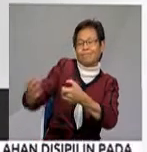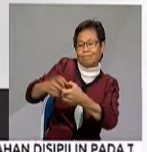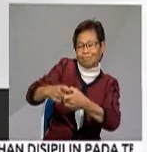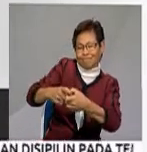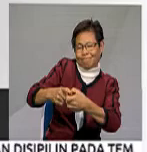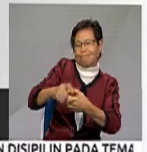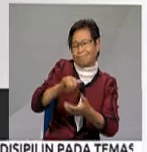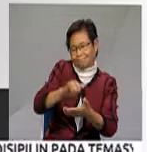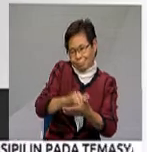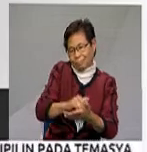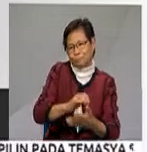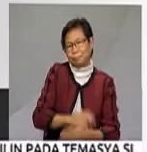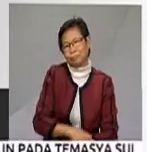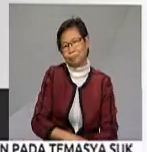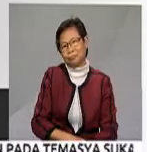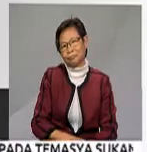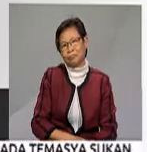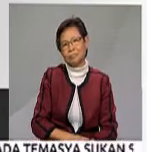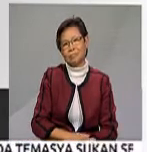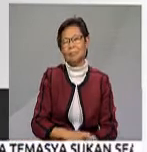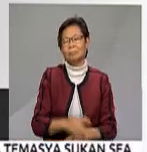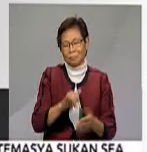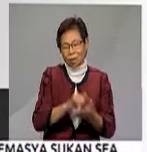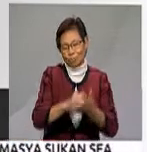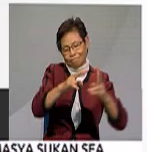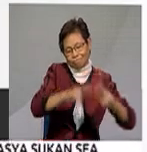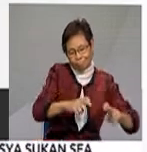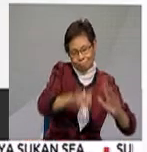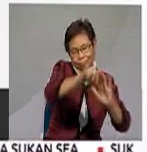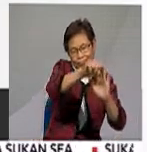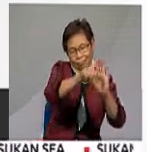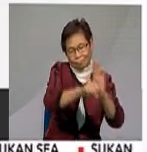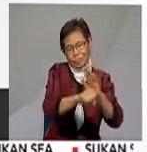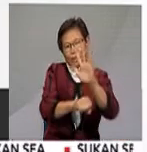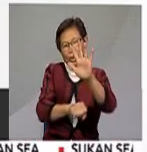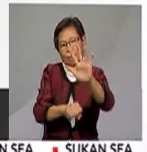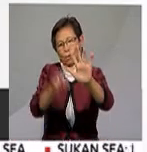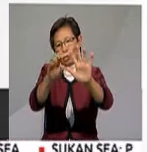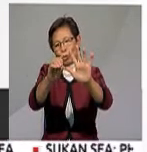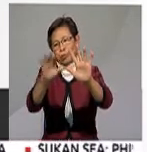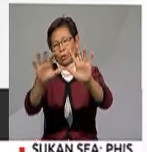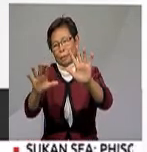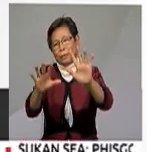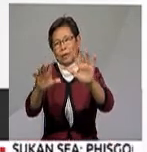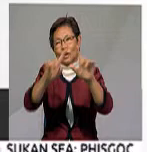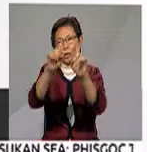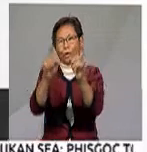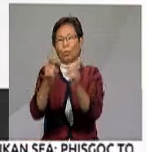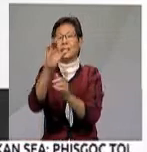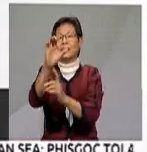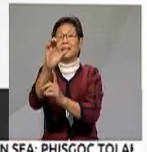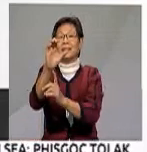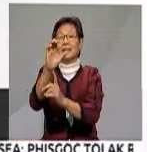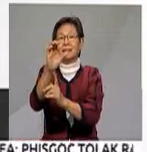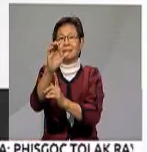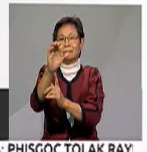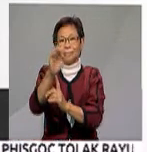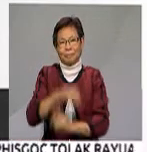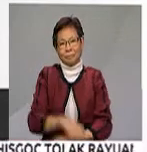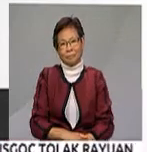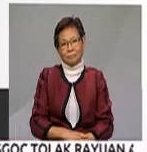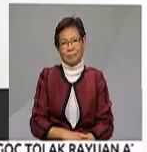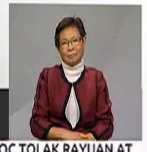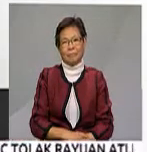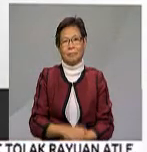isu berkenaan. Kes tersebut juga disiasat di bawah Seksyen 505 Kurungan C Kanun Keseksaan